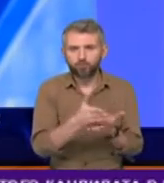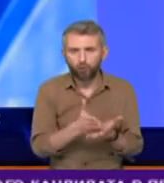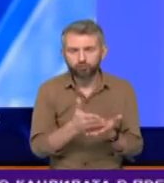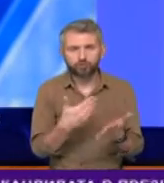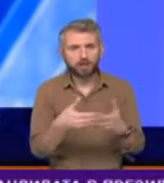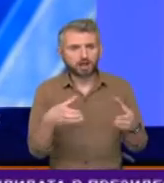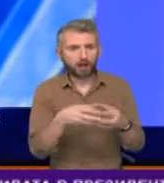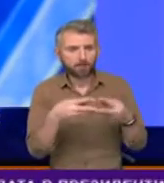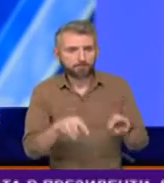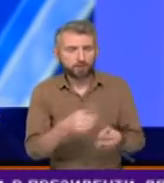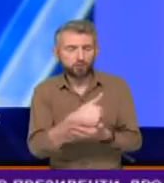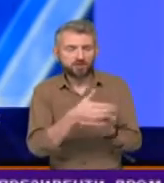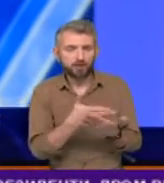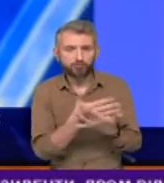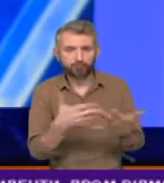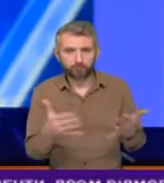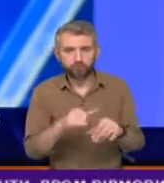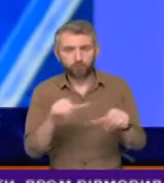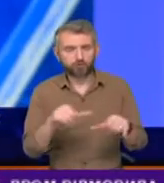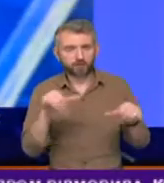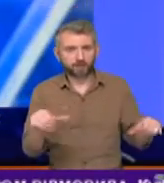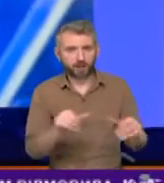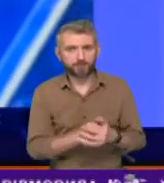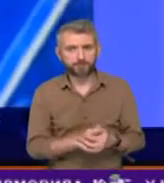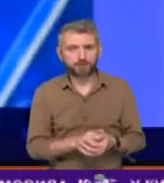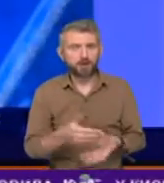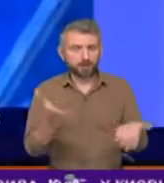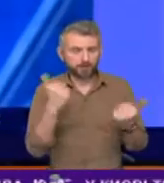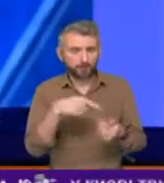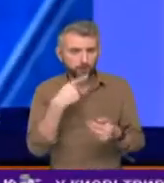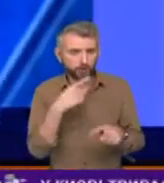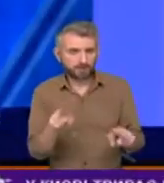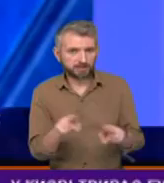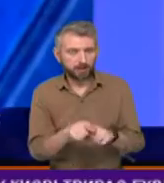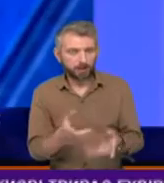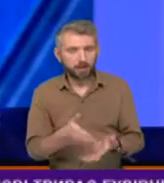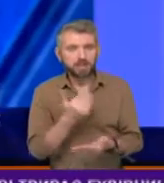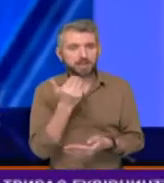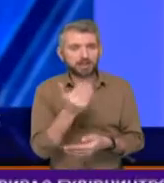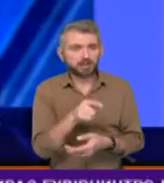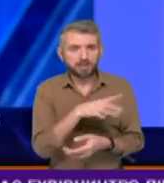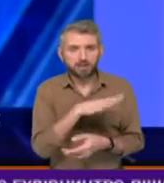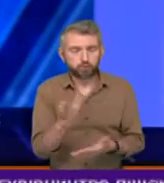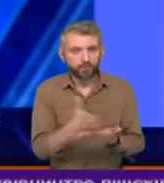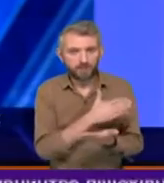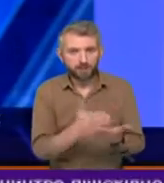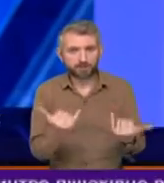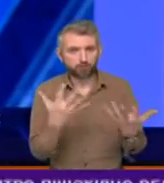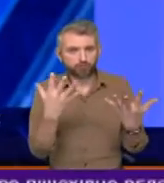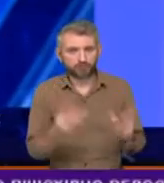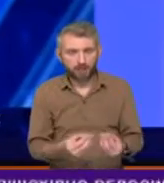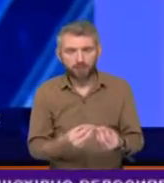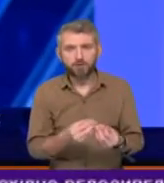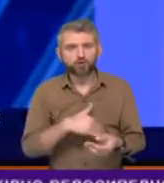самого Кабміну, цього ряду сервісів потрохи зростає. Що, ну, давайте говорити так, їх не було взагалі, на сьогоднішній день